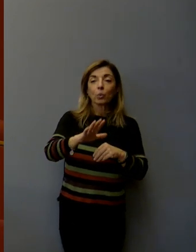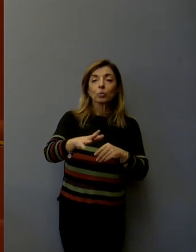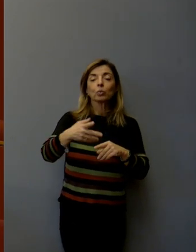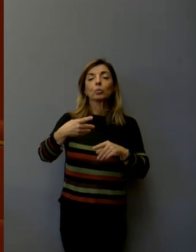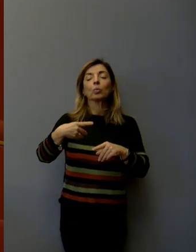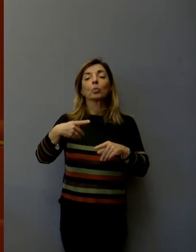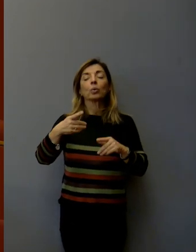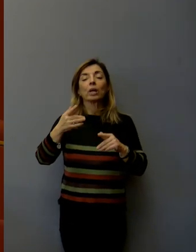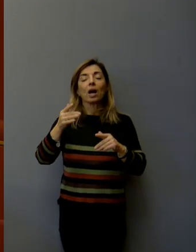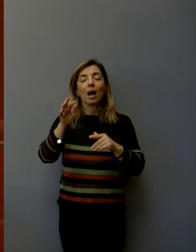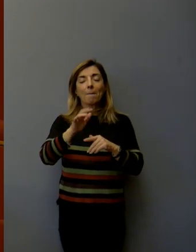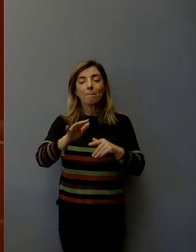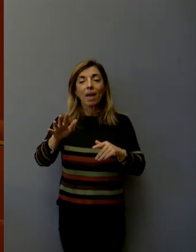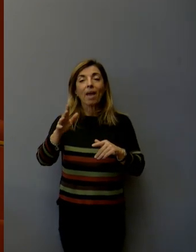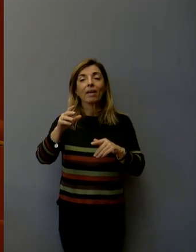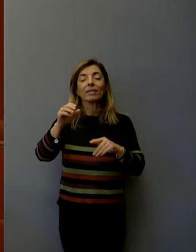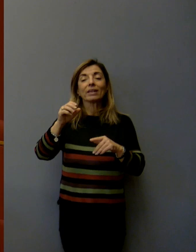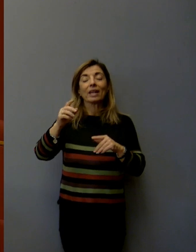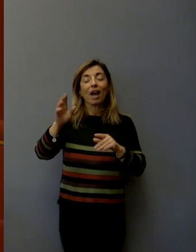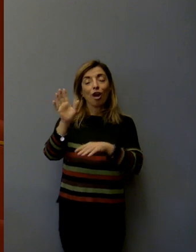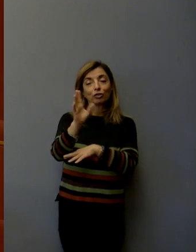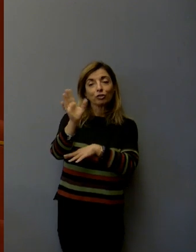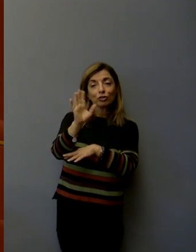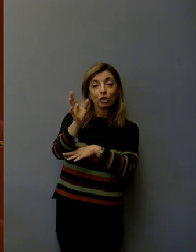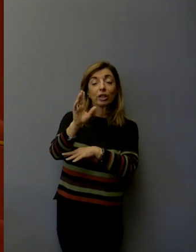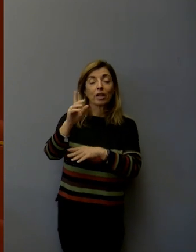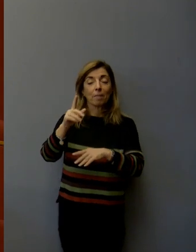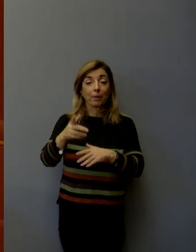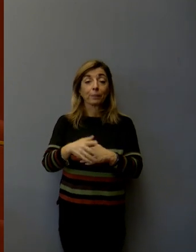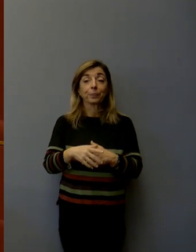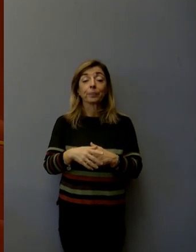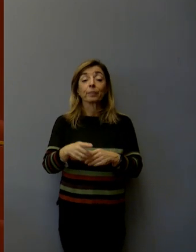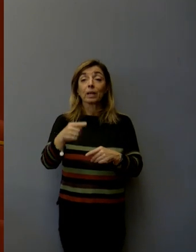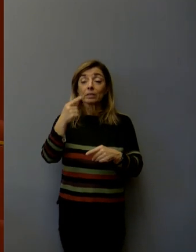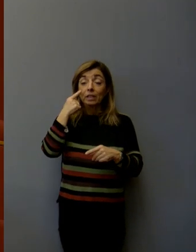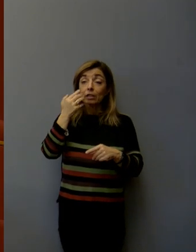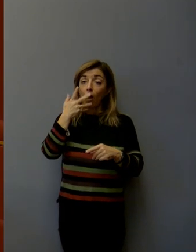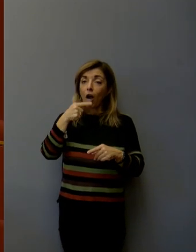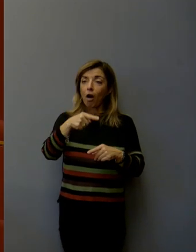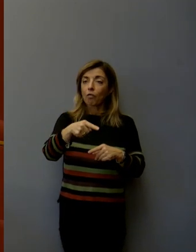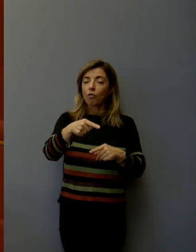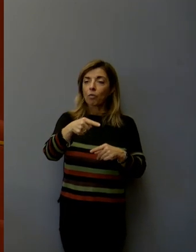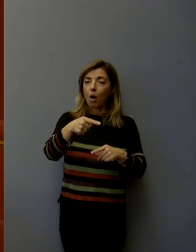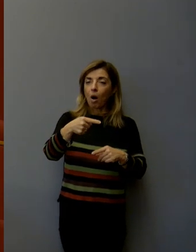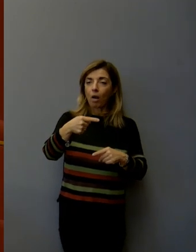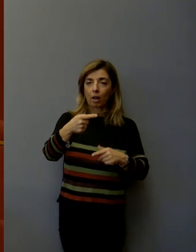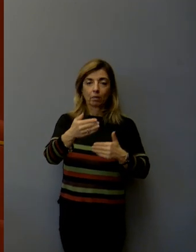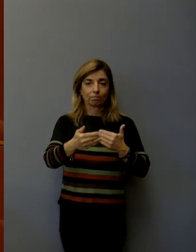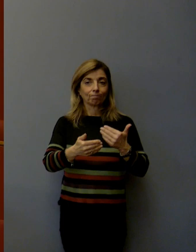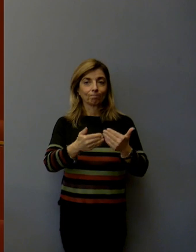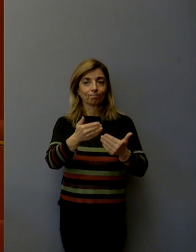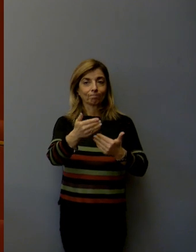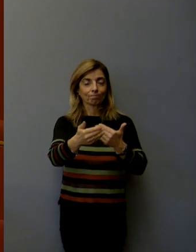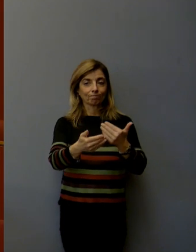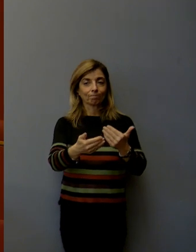e cinema bene allora è evidente che se si vuole concorrere in questa direzione come sembra dalle linee programmatiche del comune